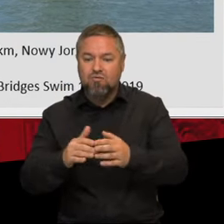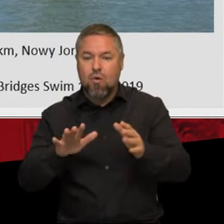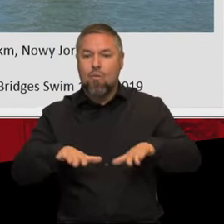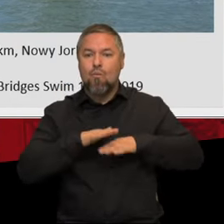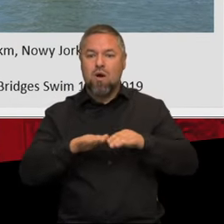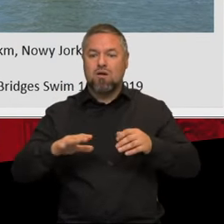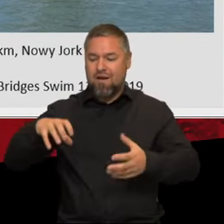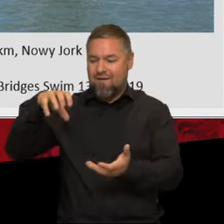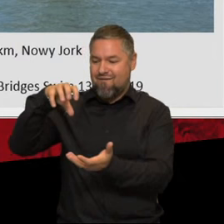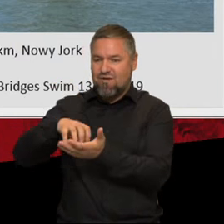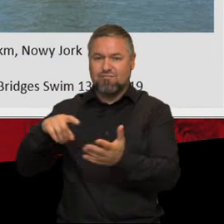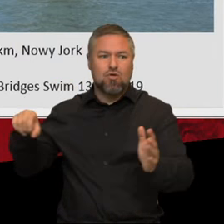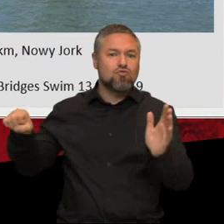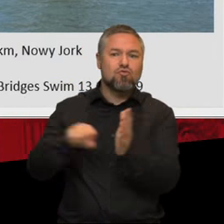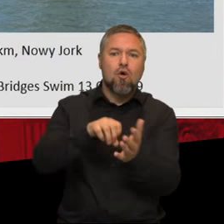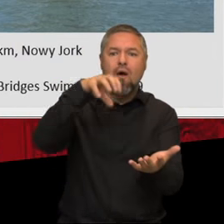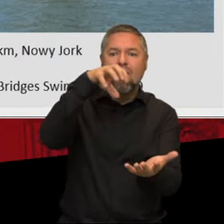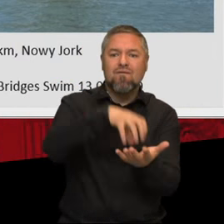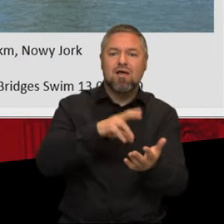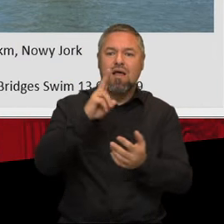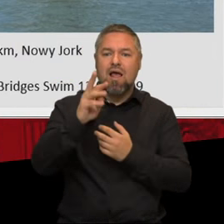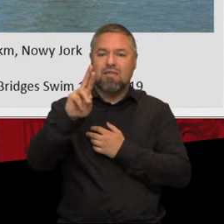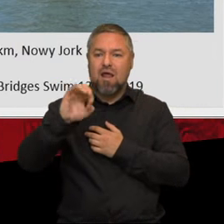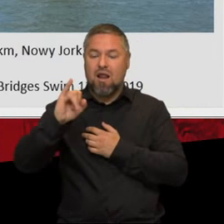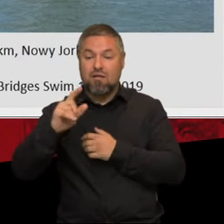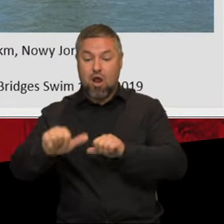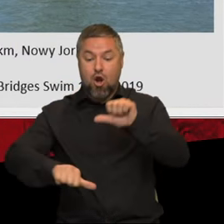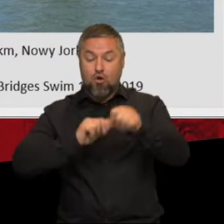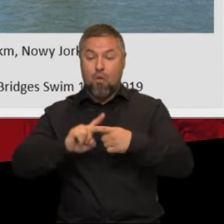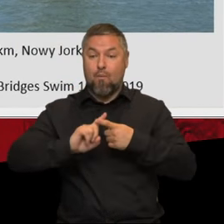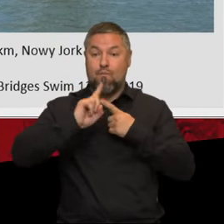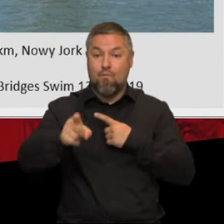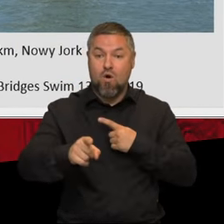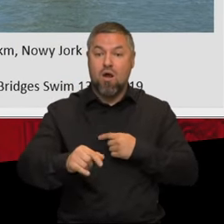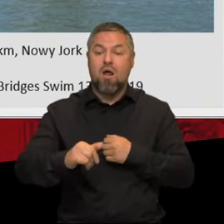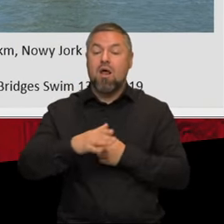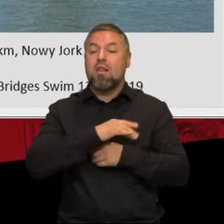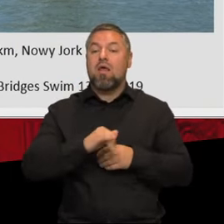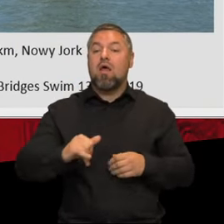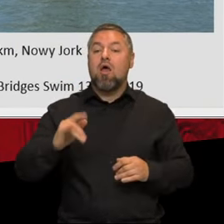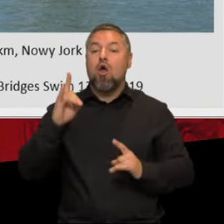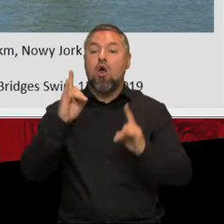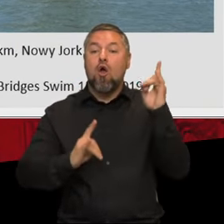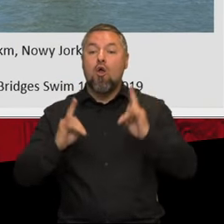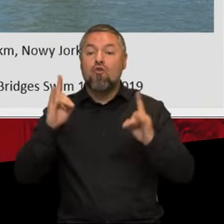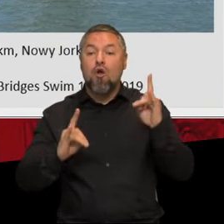lądu w stronę wyspy Katalina. Rok później opłynęłam w koło nowojorski Manhattan,